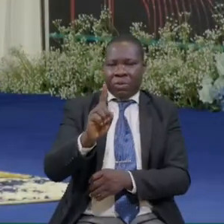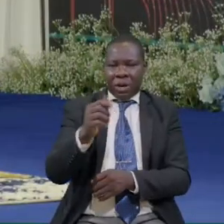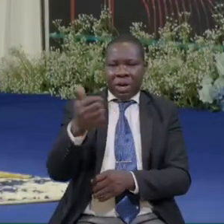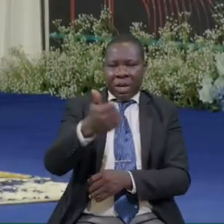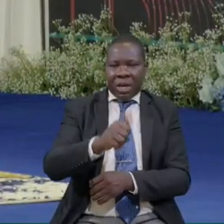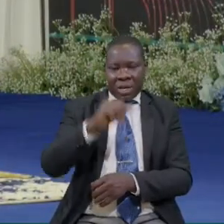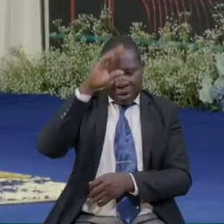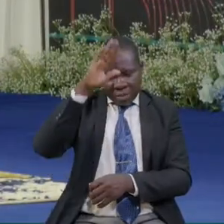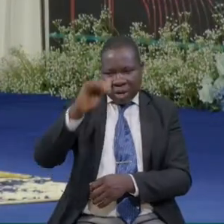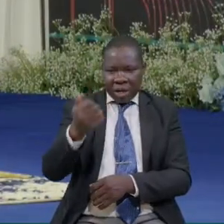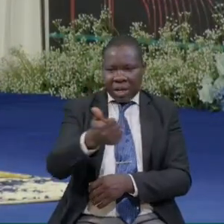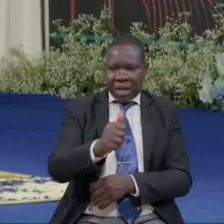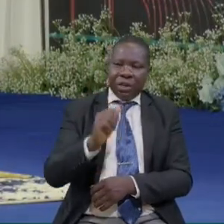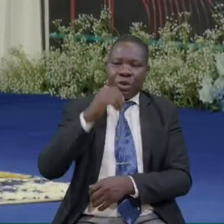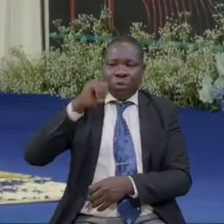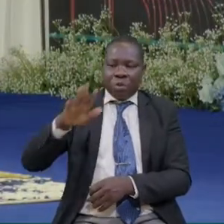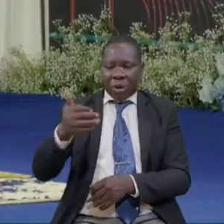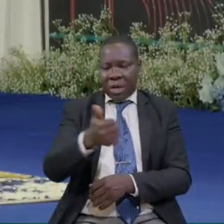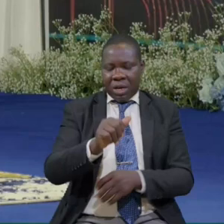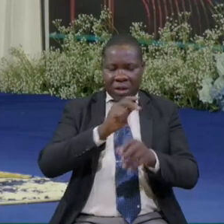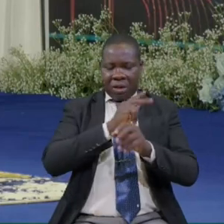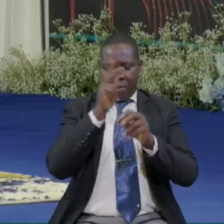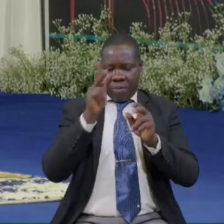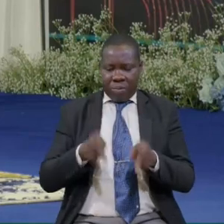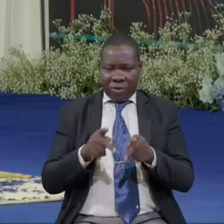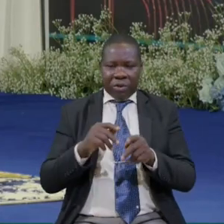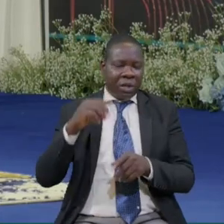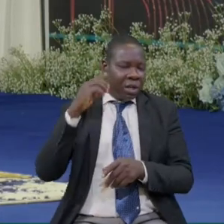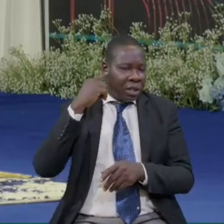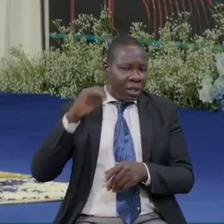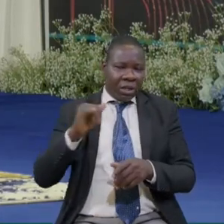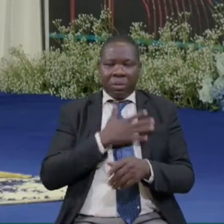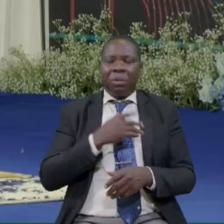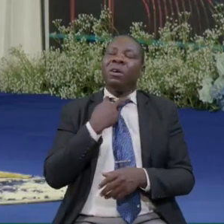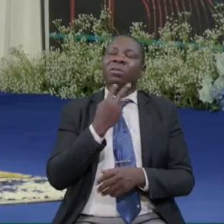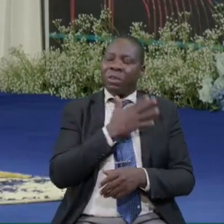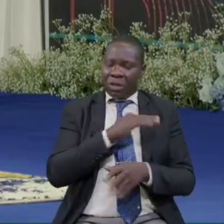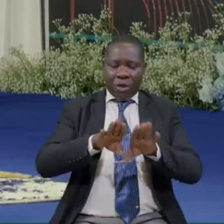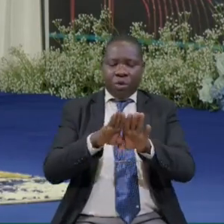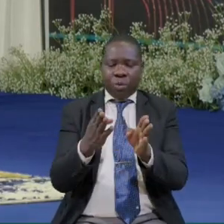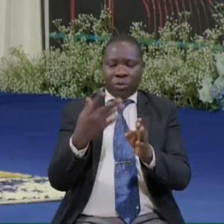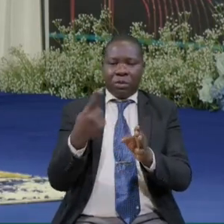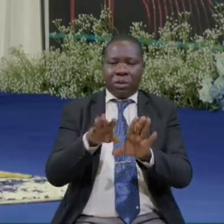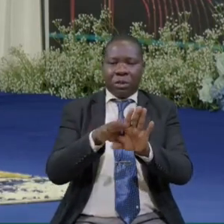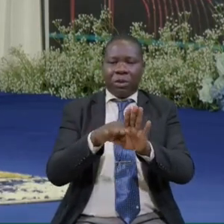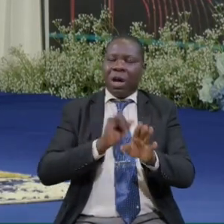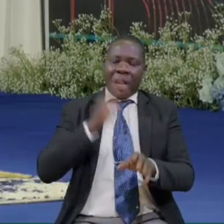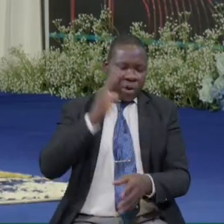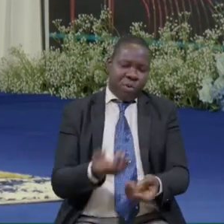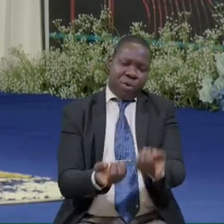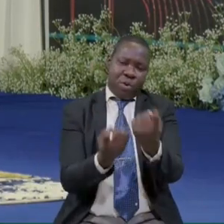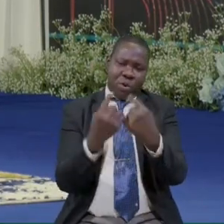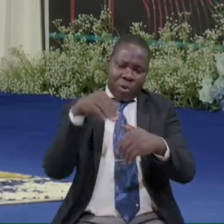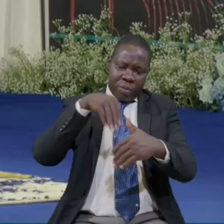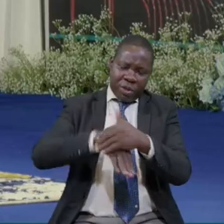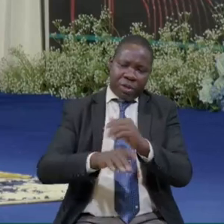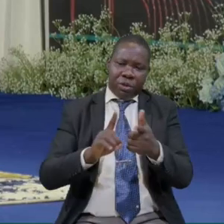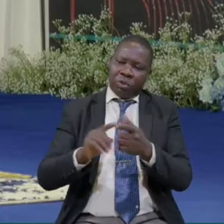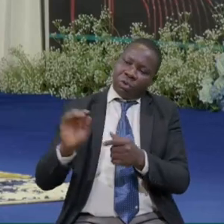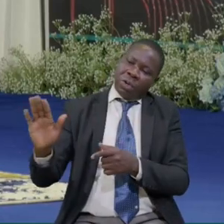un homme, si une femme, si quelqu'un entend ma voix et ouvre la porte, j'entrerai